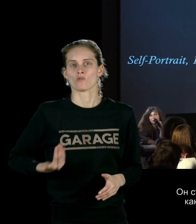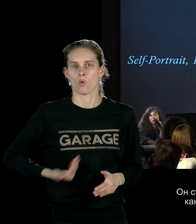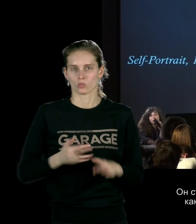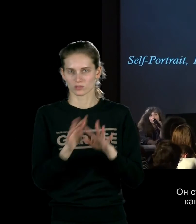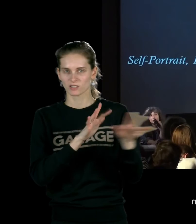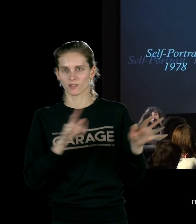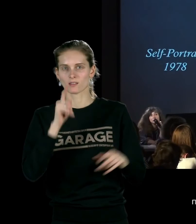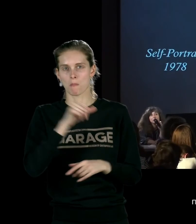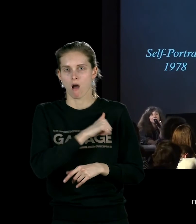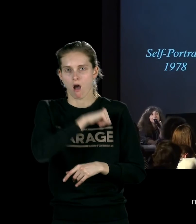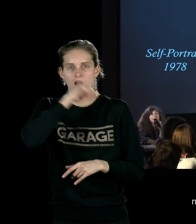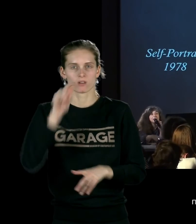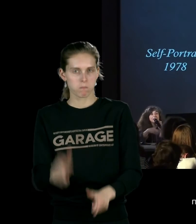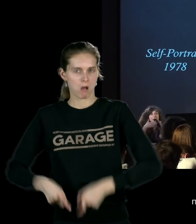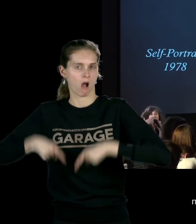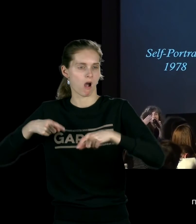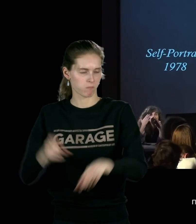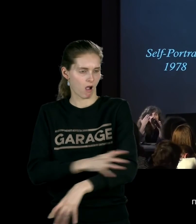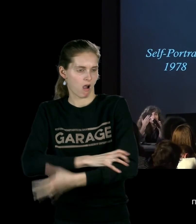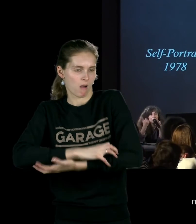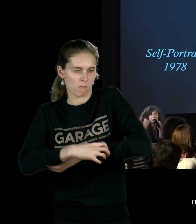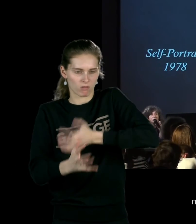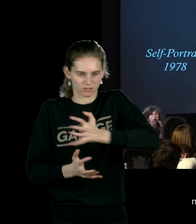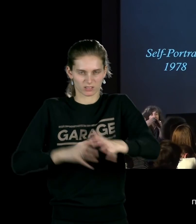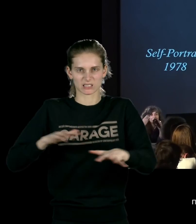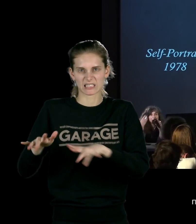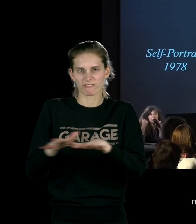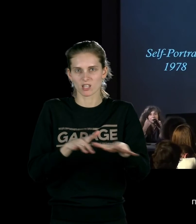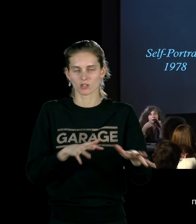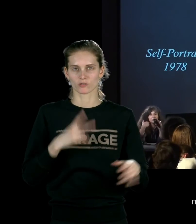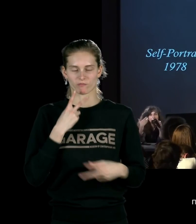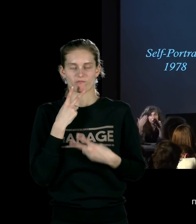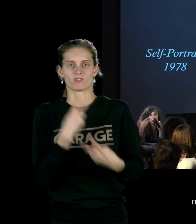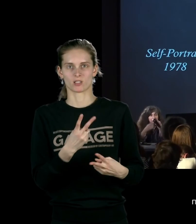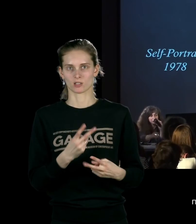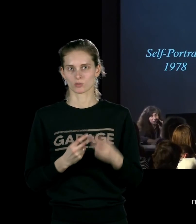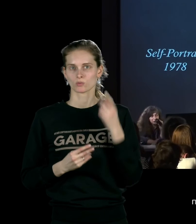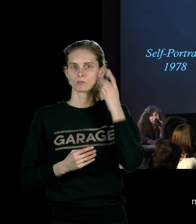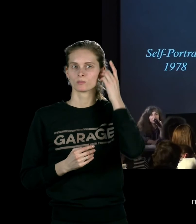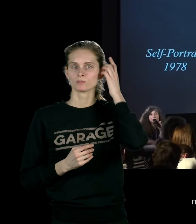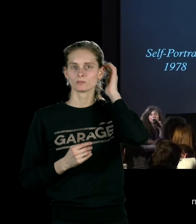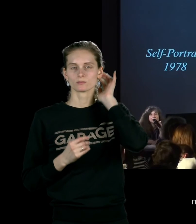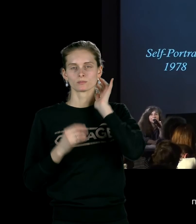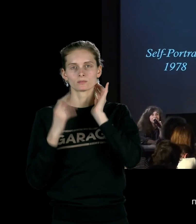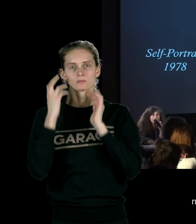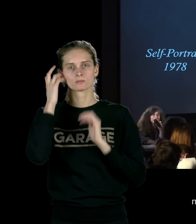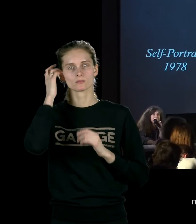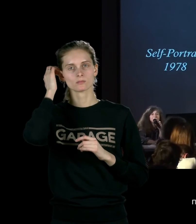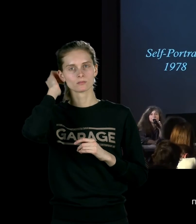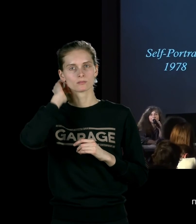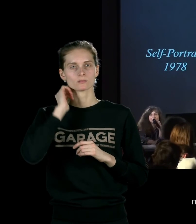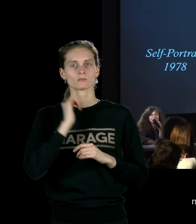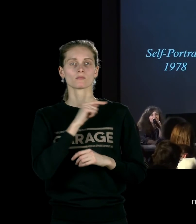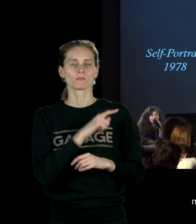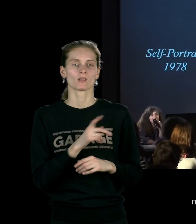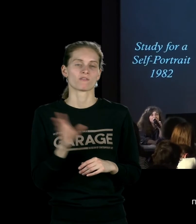африканской саванны, которые он собирал. И то, как он, ну, вот эти автопортреты, которые он тоже рисовал на протяжении всей жизни, потому